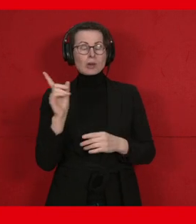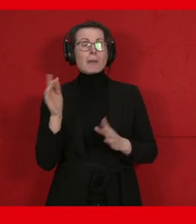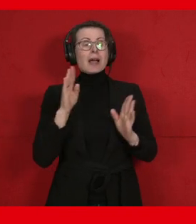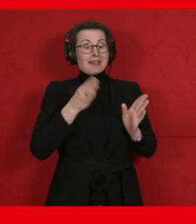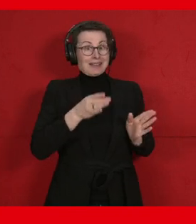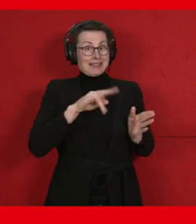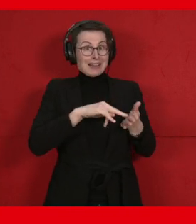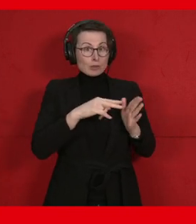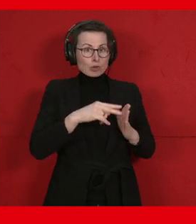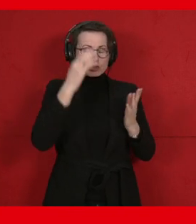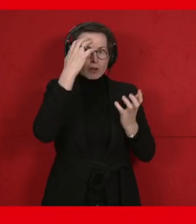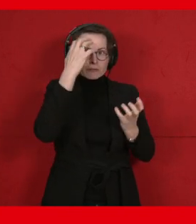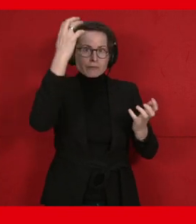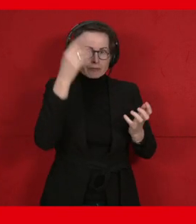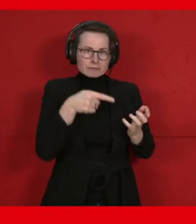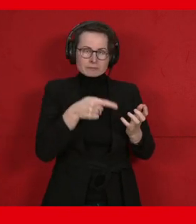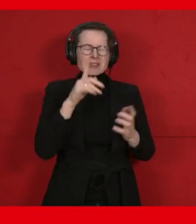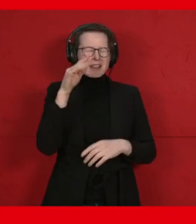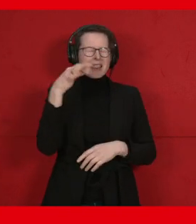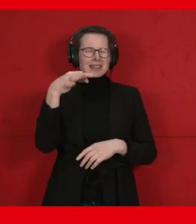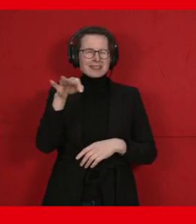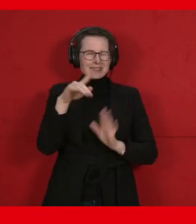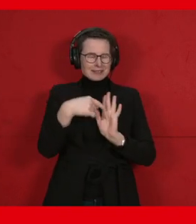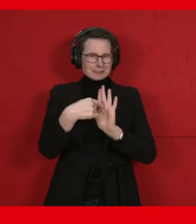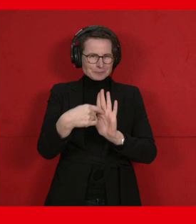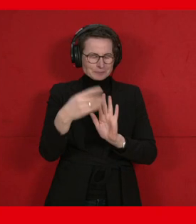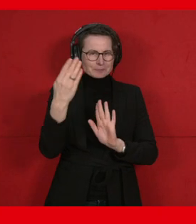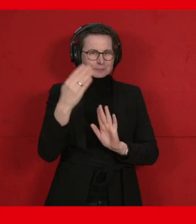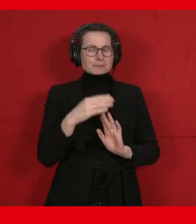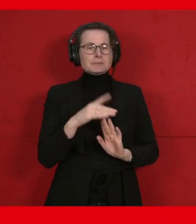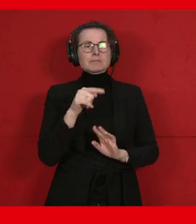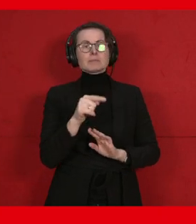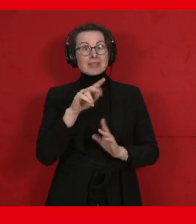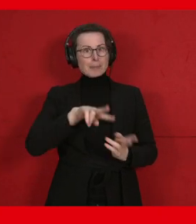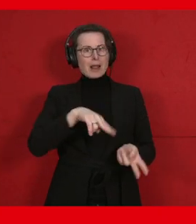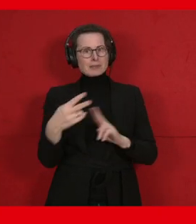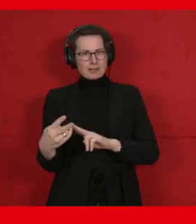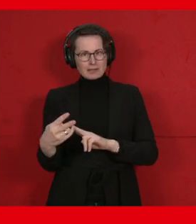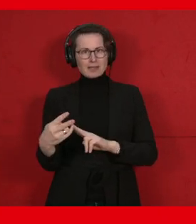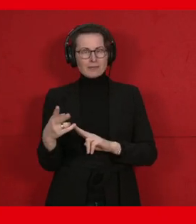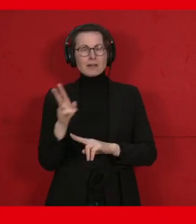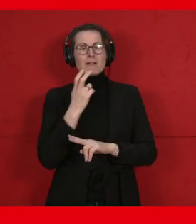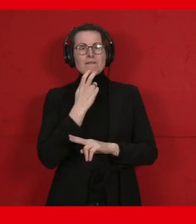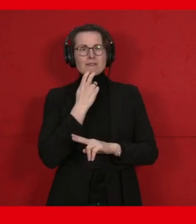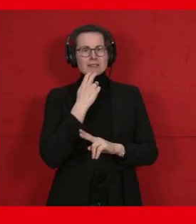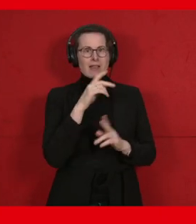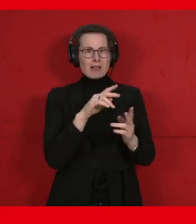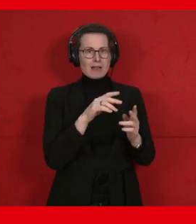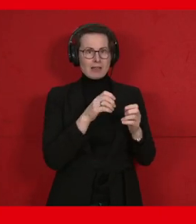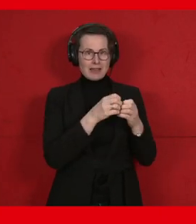technologisch faszinierend. Lassen Sie mich nur eine Sache noch am Schluss sagen. Es gibt noch eine Alternative zur Wasserelektrolyse. Das ist